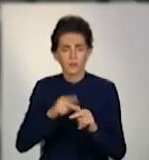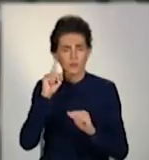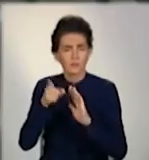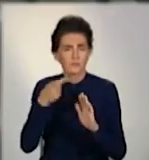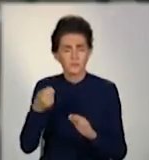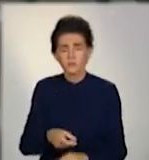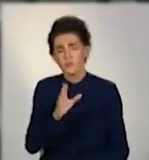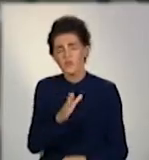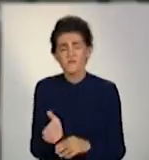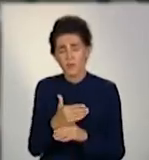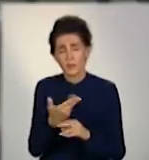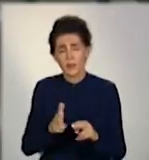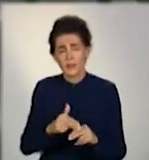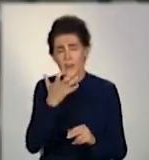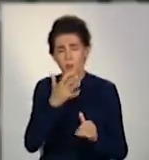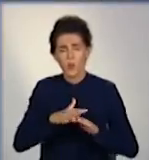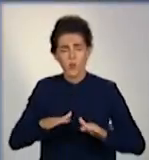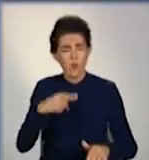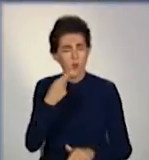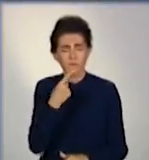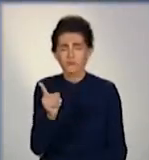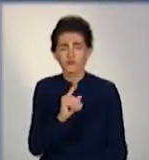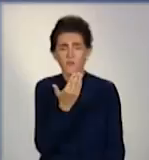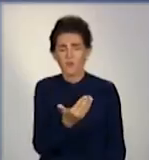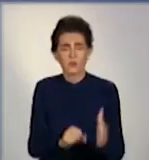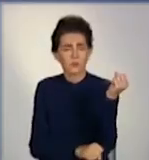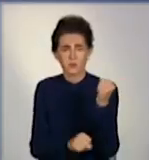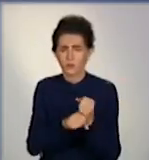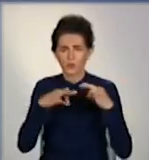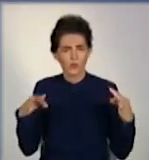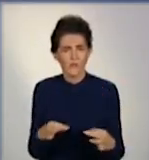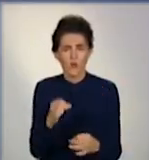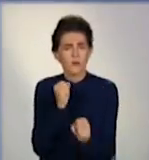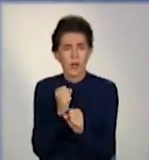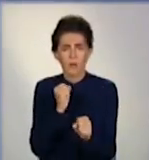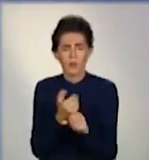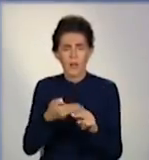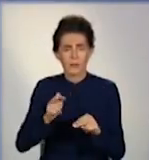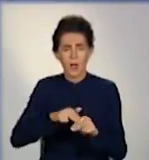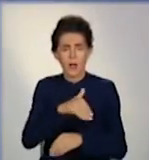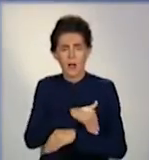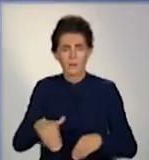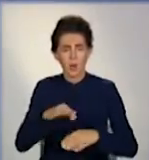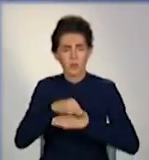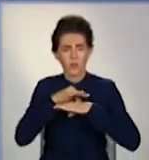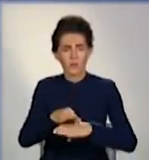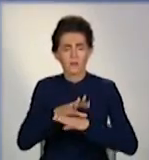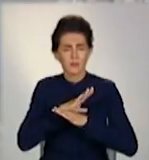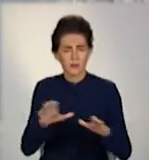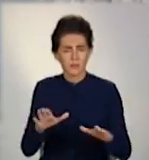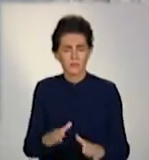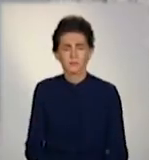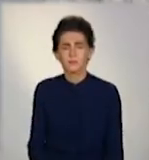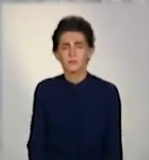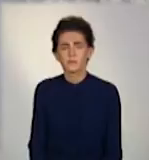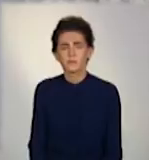Та у Маріуполь тепломережі запевнили, їх працівники ніяких робіт за цією адресою не проводили.